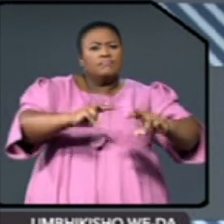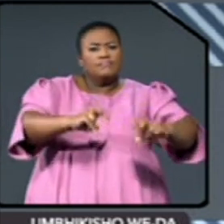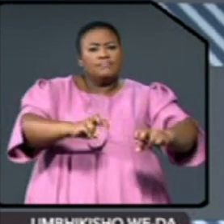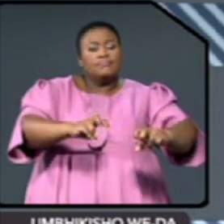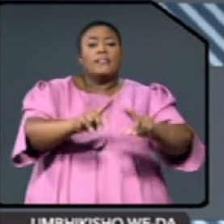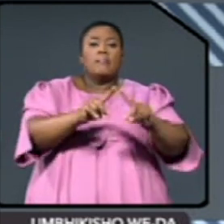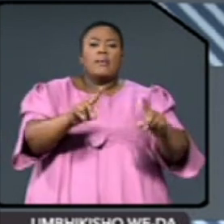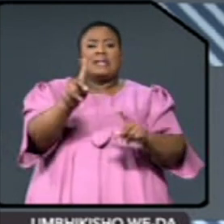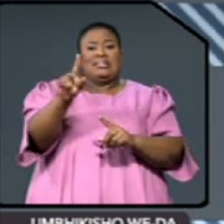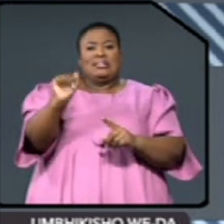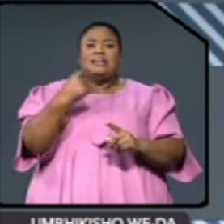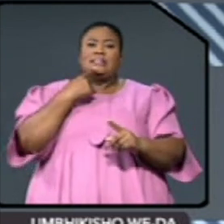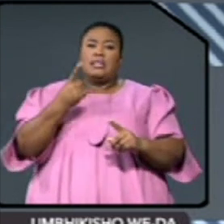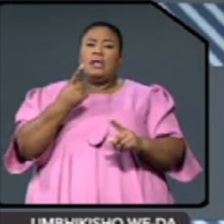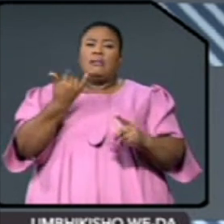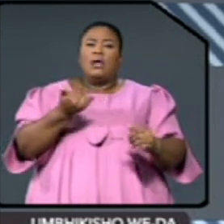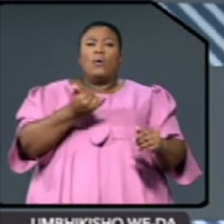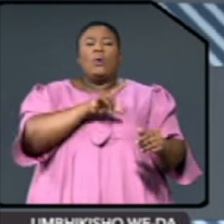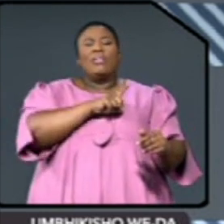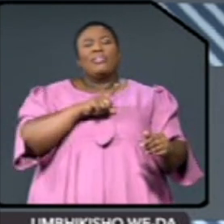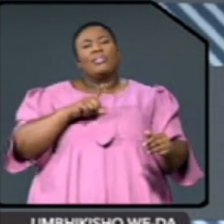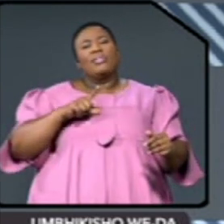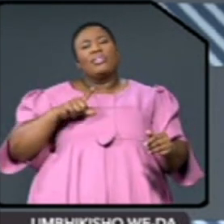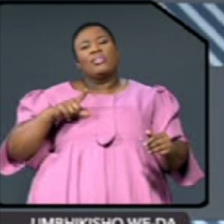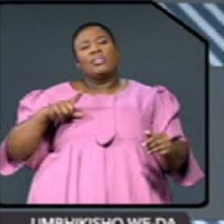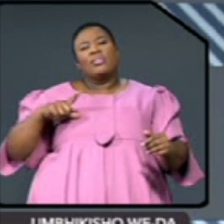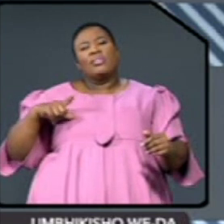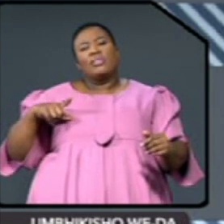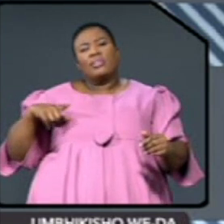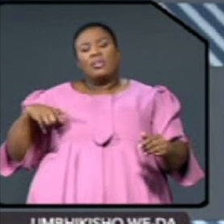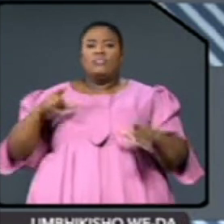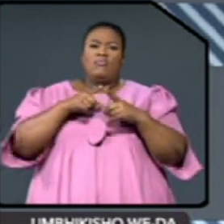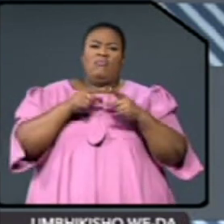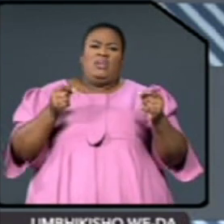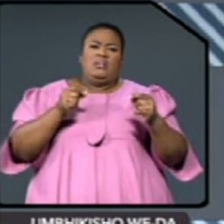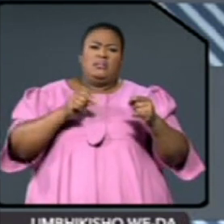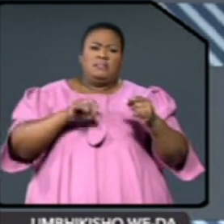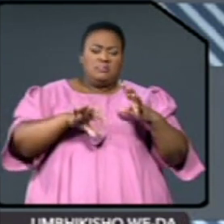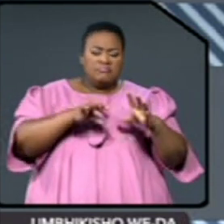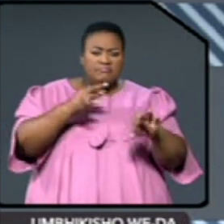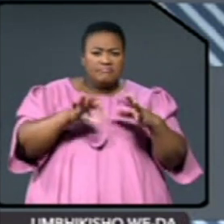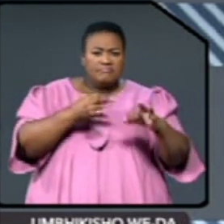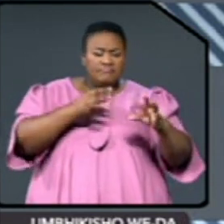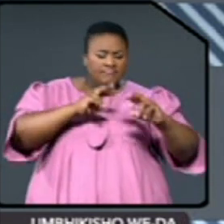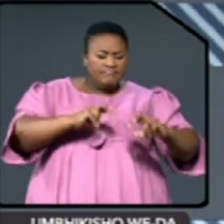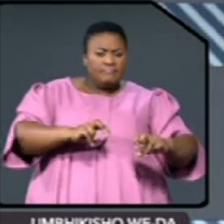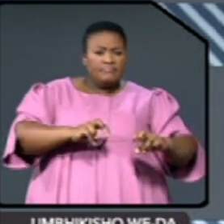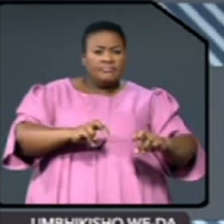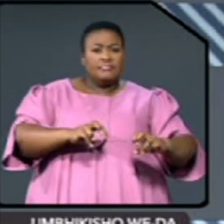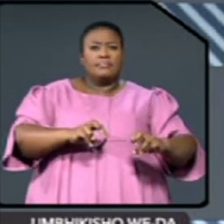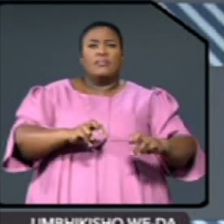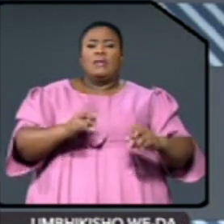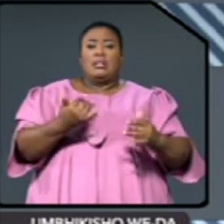ke DA ekhala ngokuthi sekuthatha isikhathi eside ukuthi ke baqede ngalolu phenyo sekudlule